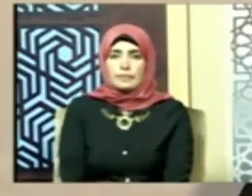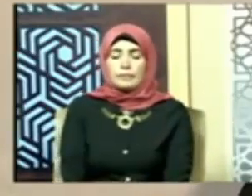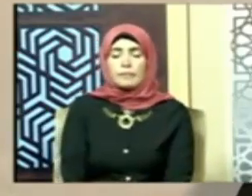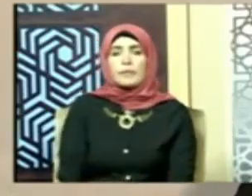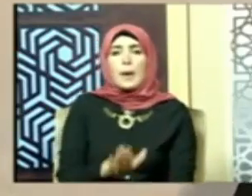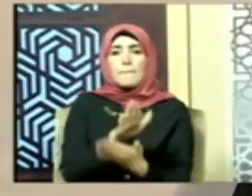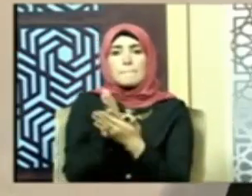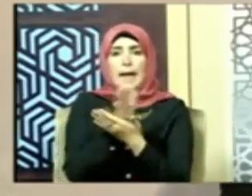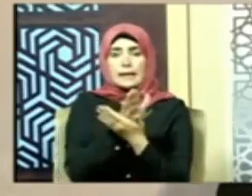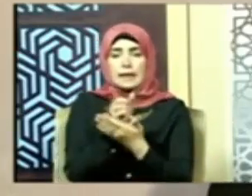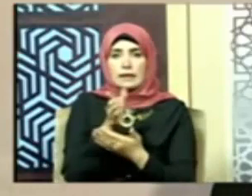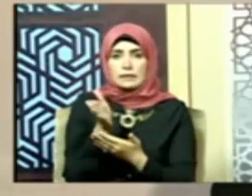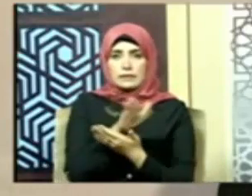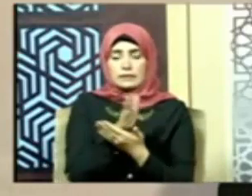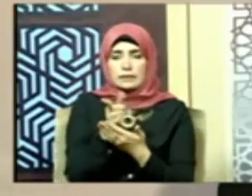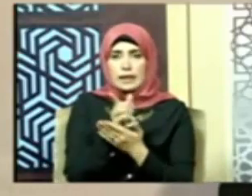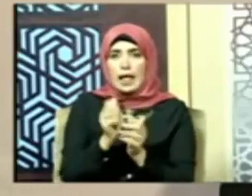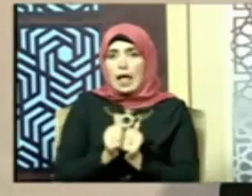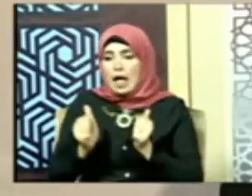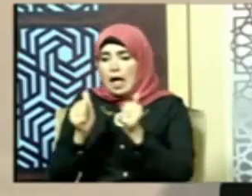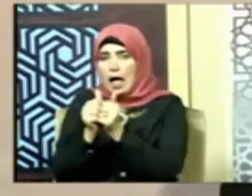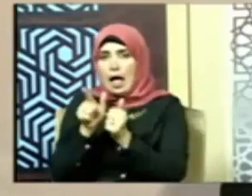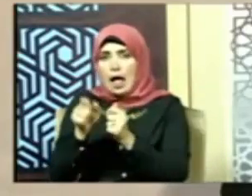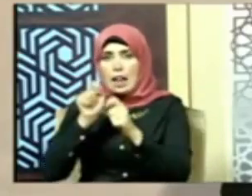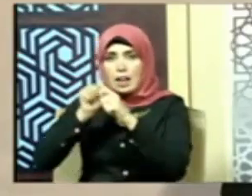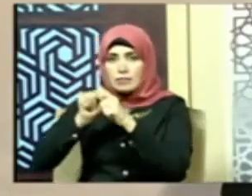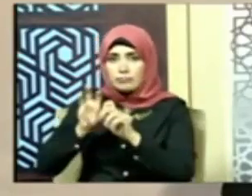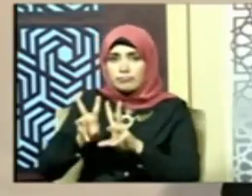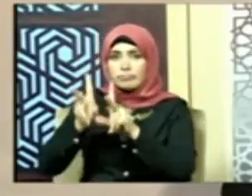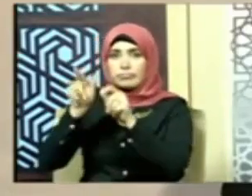بين أهل الإصلاح